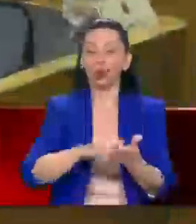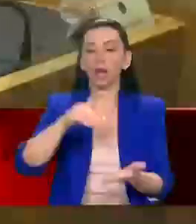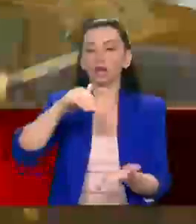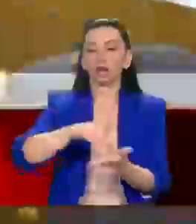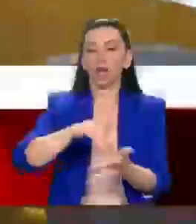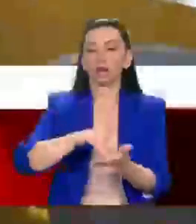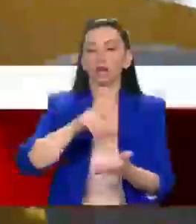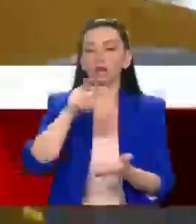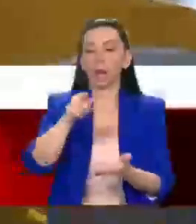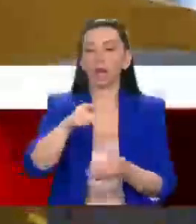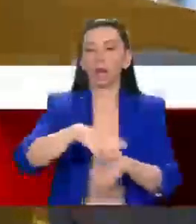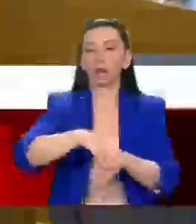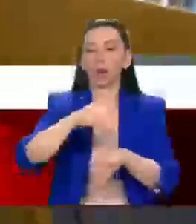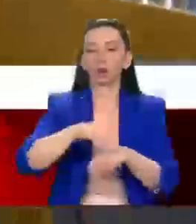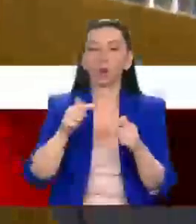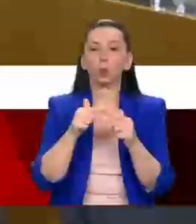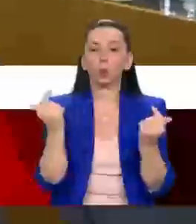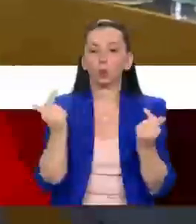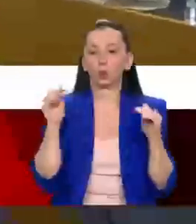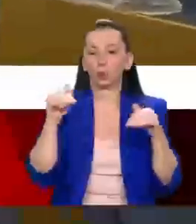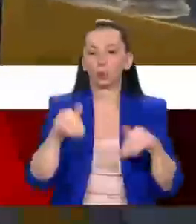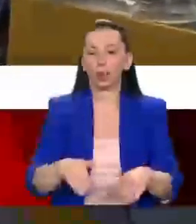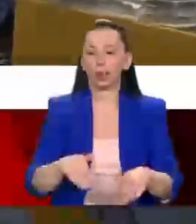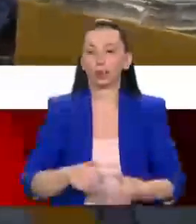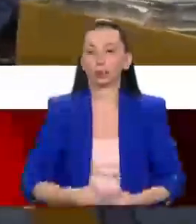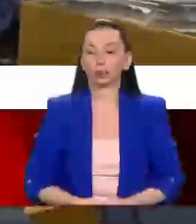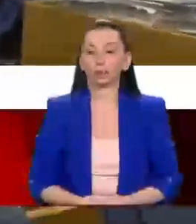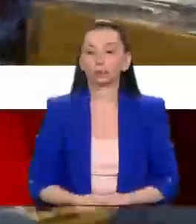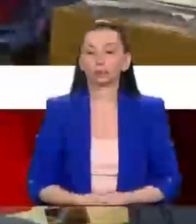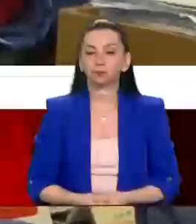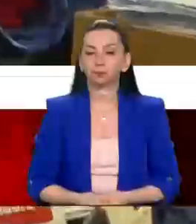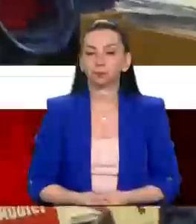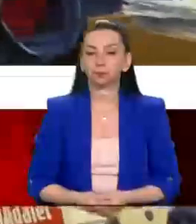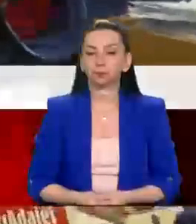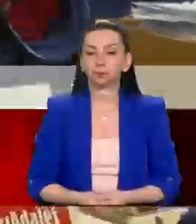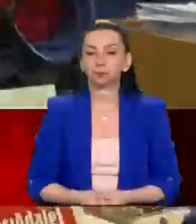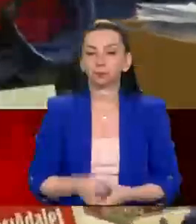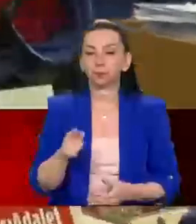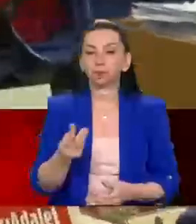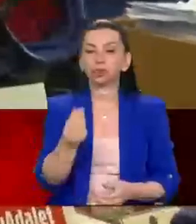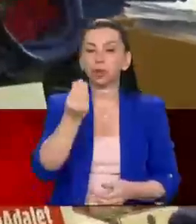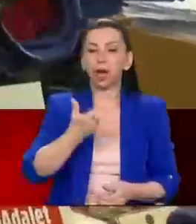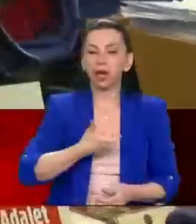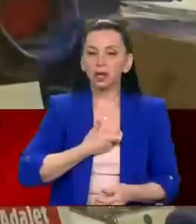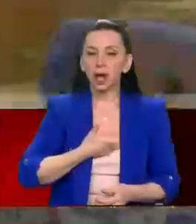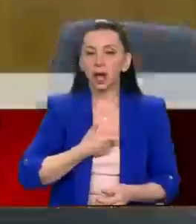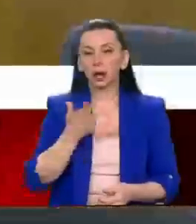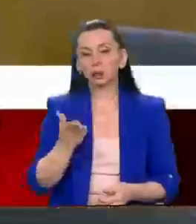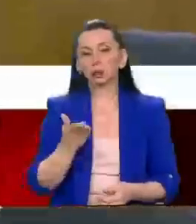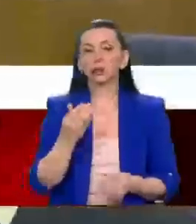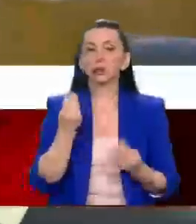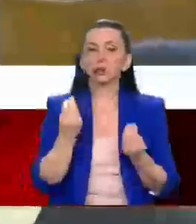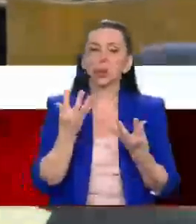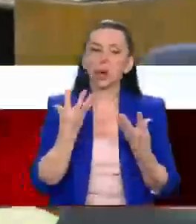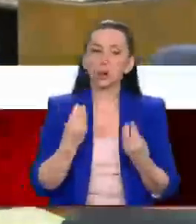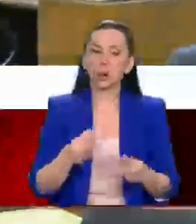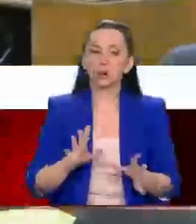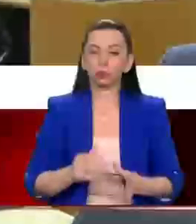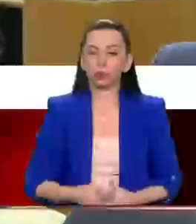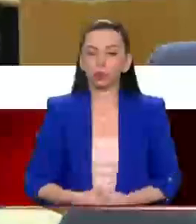geldi komisyona. 2000 yılı sonrası kademelendirme gelmediği takdirde bu çıkan kanun yarım yamalak olacak. Bunların